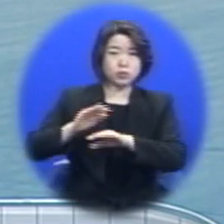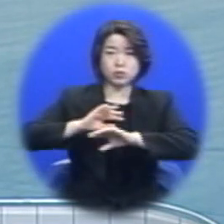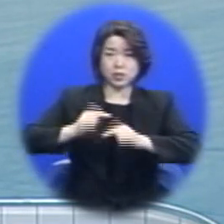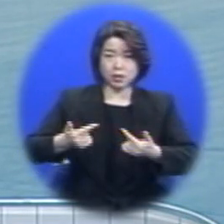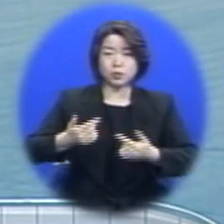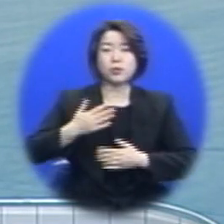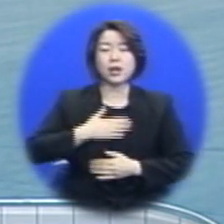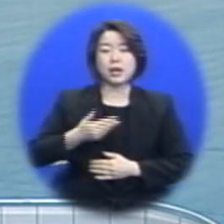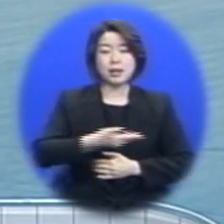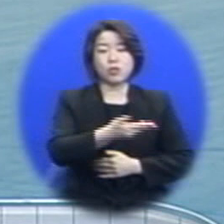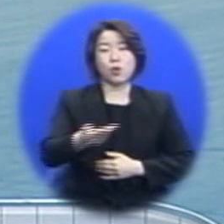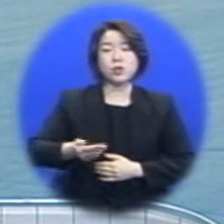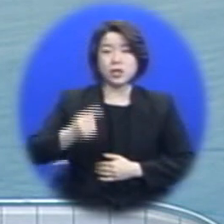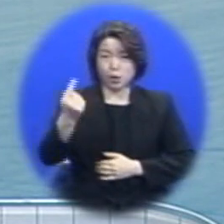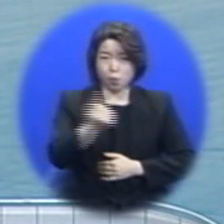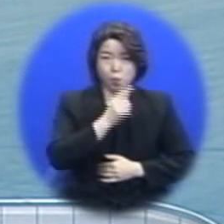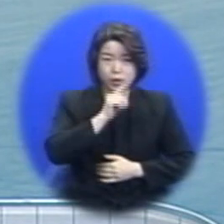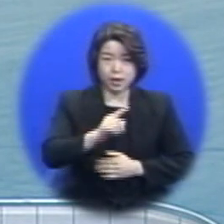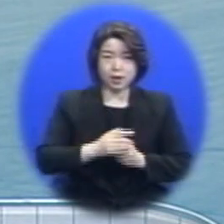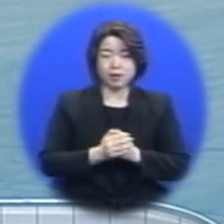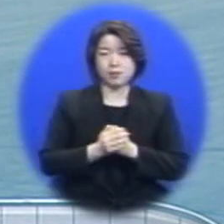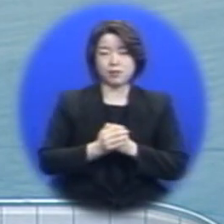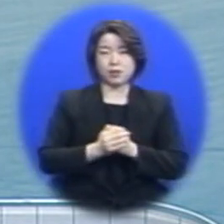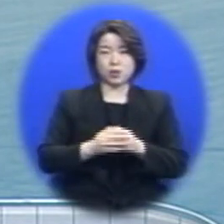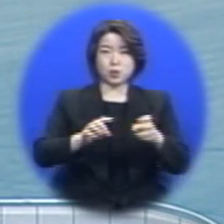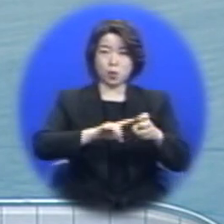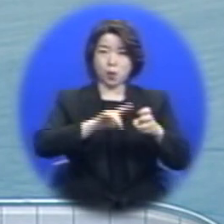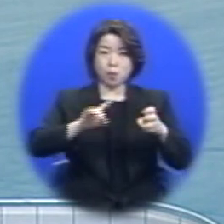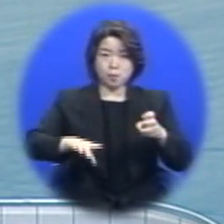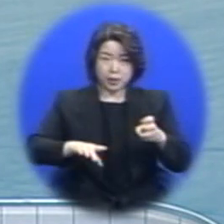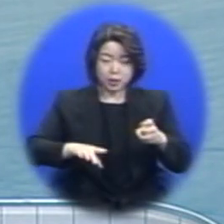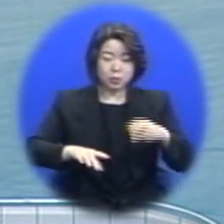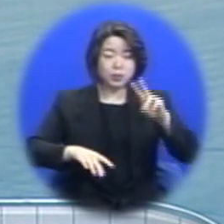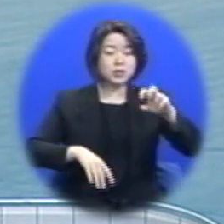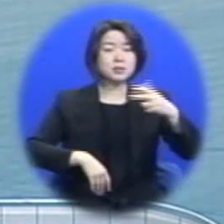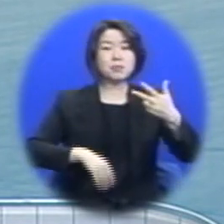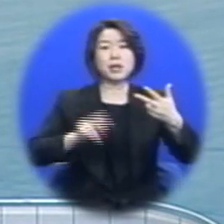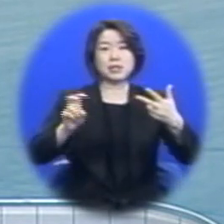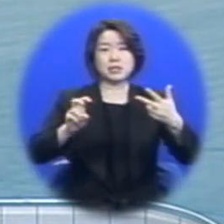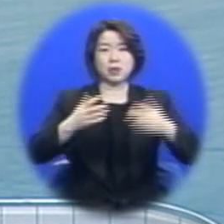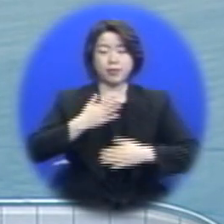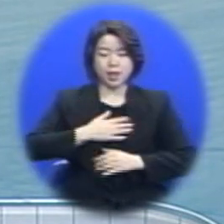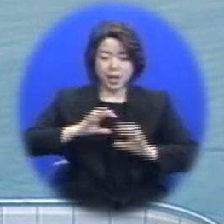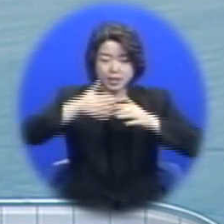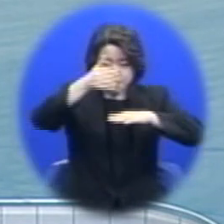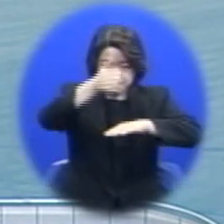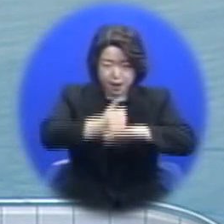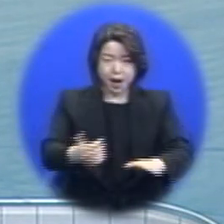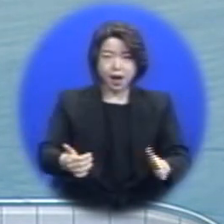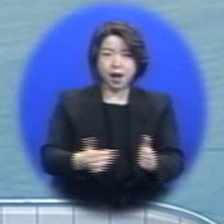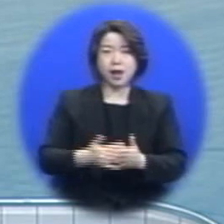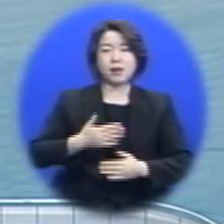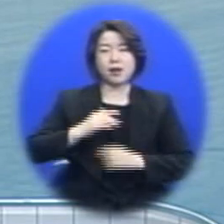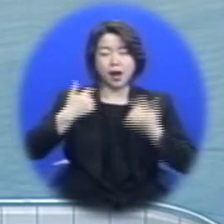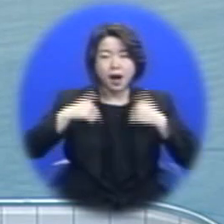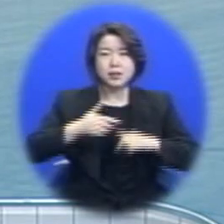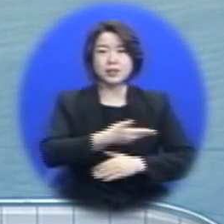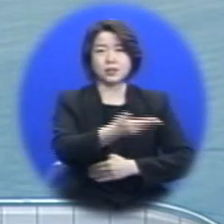오리라. 또 하나는 마태복음 28장 20절 말씀 내가 세상 끝날까지 항상 너희와 함께